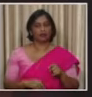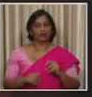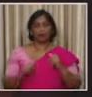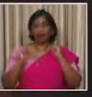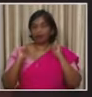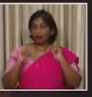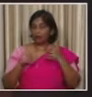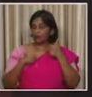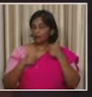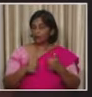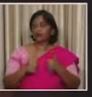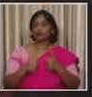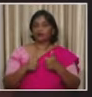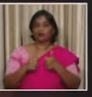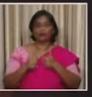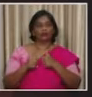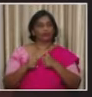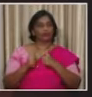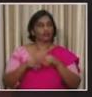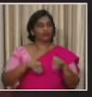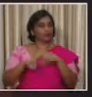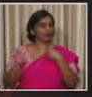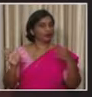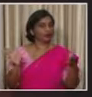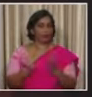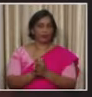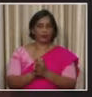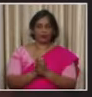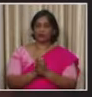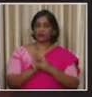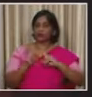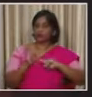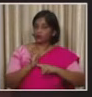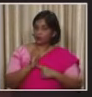සුහුරු ගොවිතැන ආදේශ කරලා යදවුම්